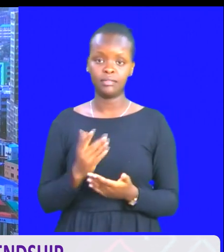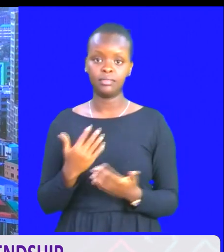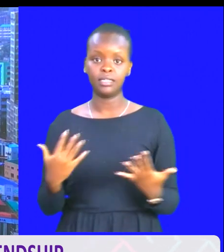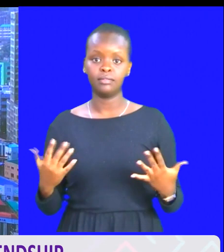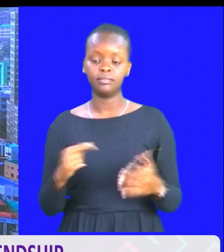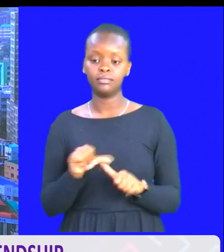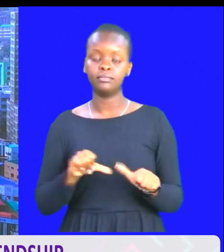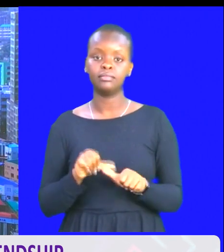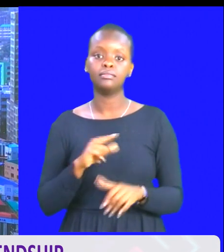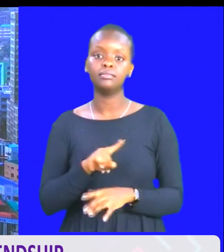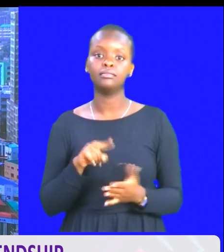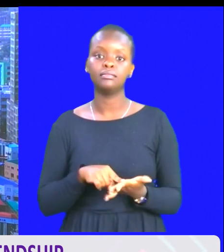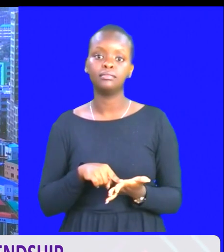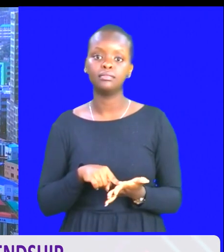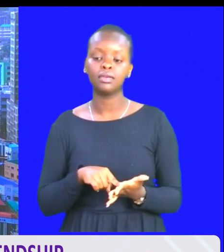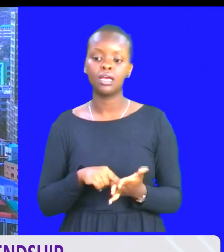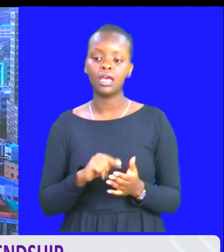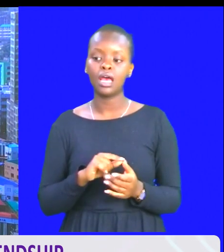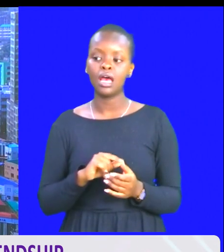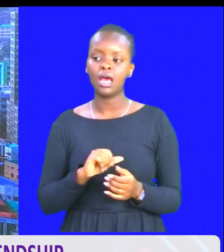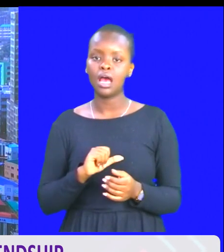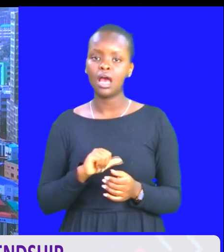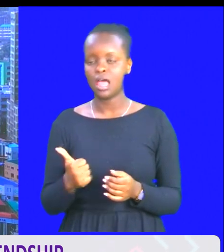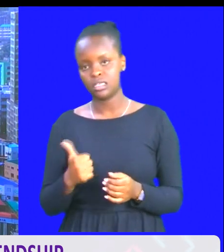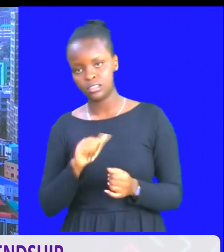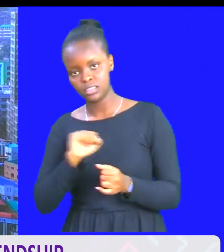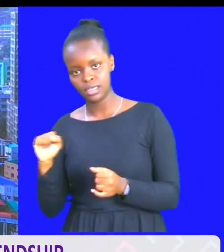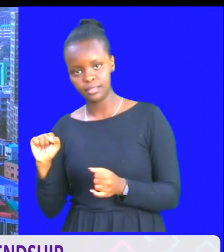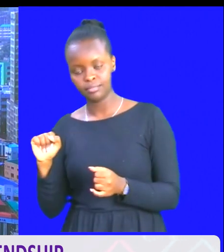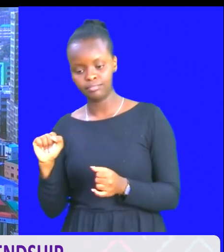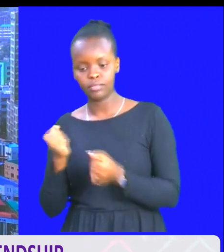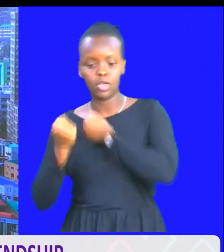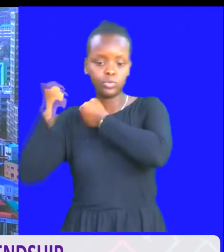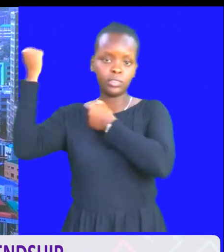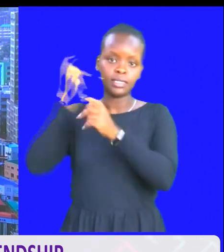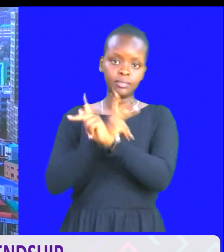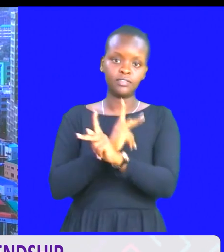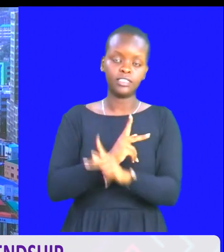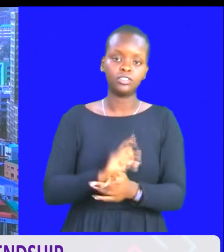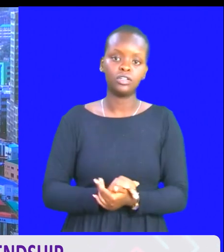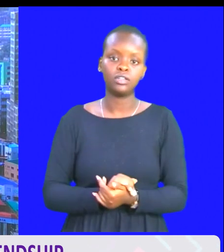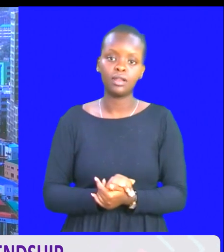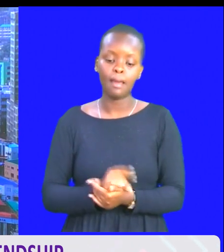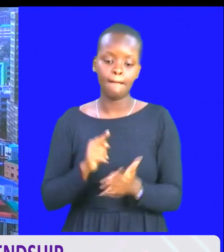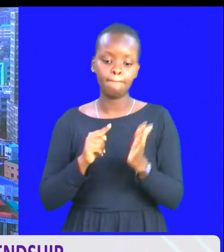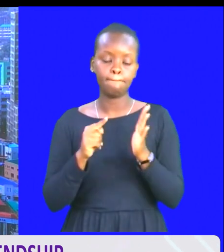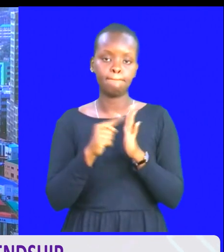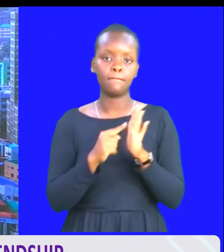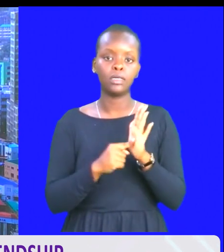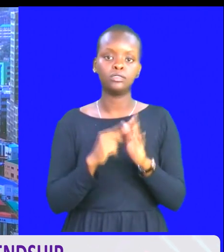know as tukiangalia pande nyingine hii story yote ya yeah, looking at history of suicide prevention. Kuna hii point moja